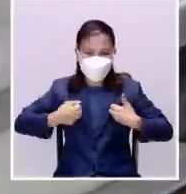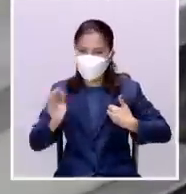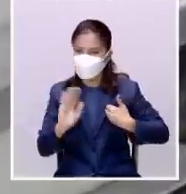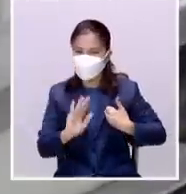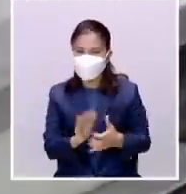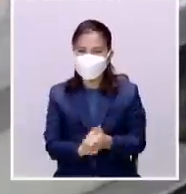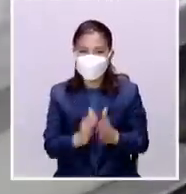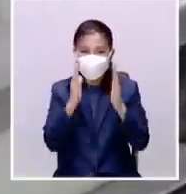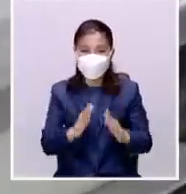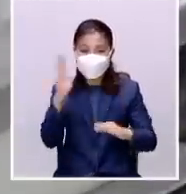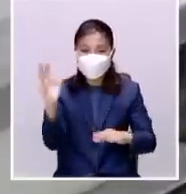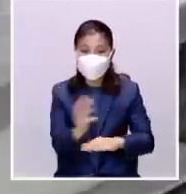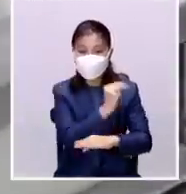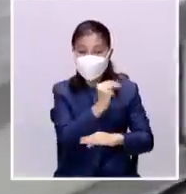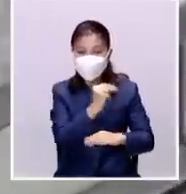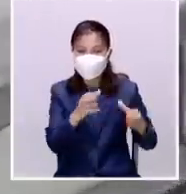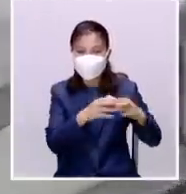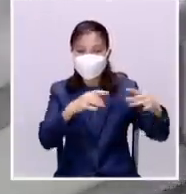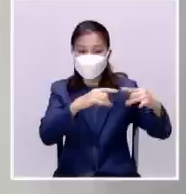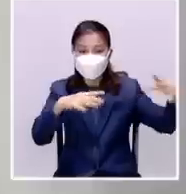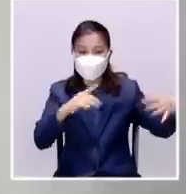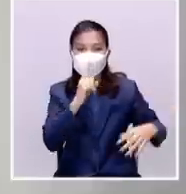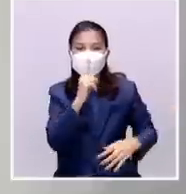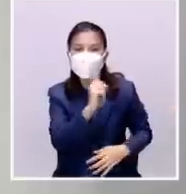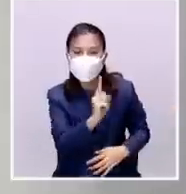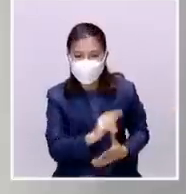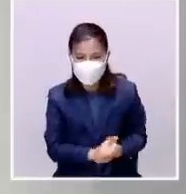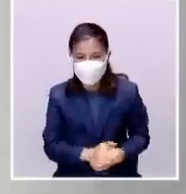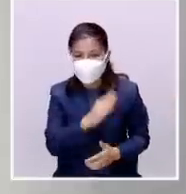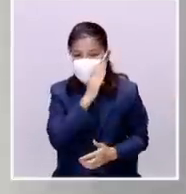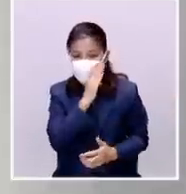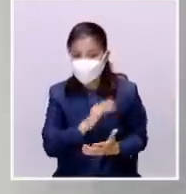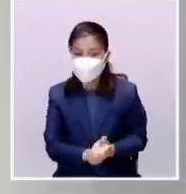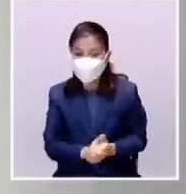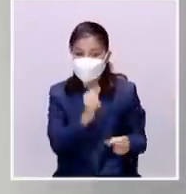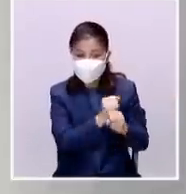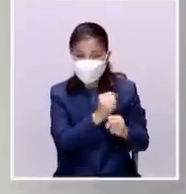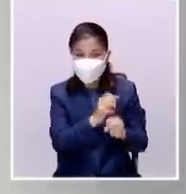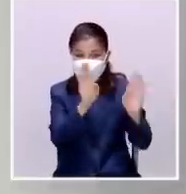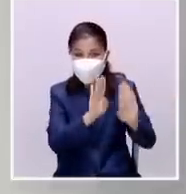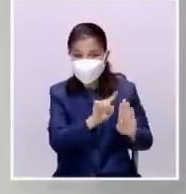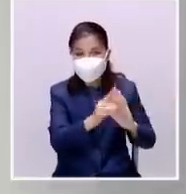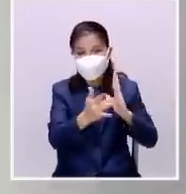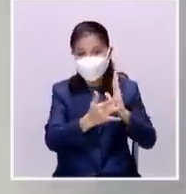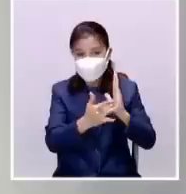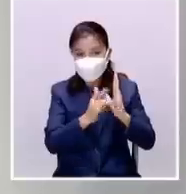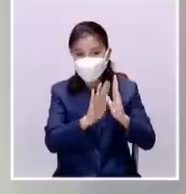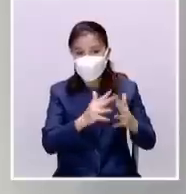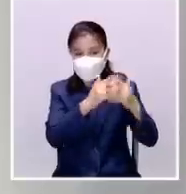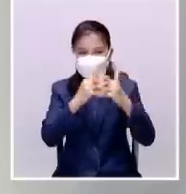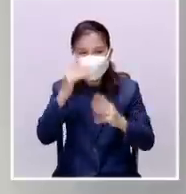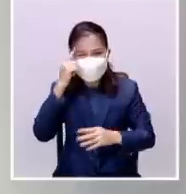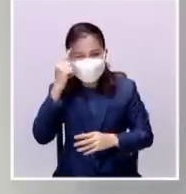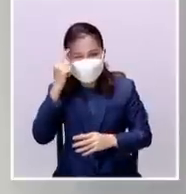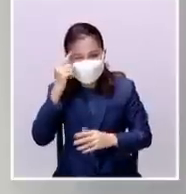ที่นักการเมืองฝั่งริพับลิกันเองอันนี้เขาก็มองในเชิงการเมืองนะคะอย่างเช่นเขาบอกว่าการยกเว้นสิทธิบัตรจะทำให้เทคโนโลยีของอเมริกาที่คิดมาแทบตายเนี่